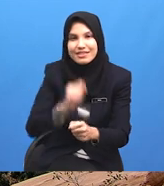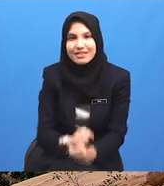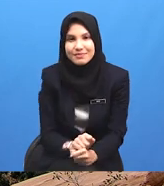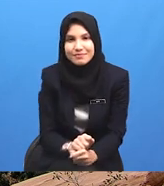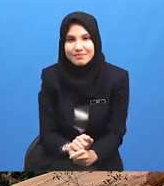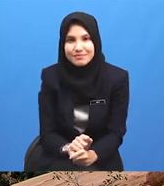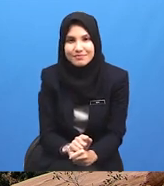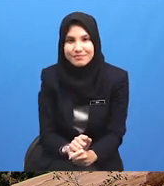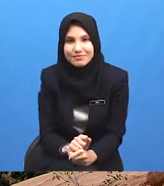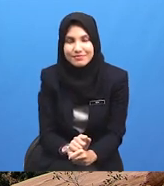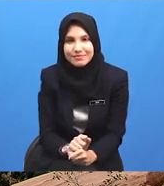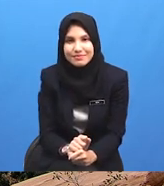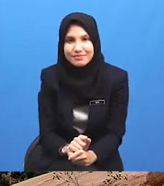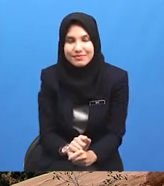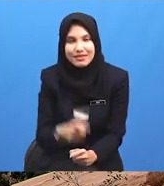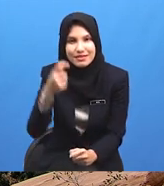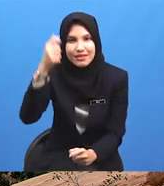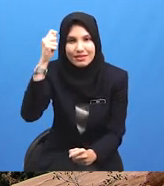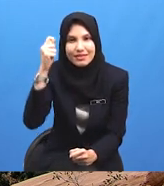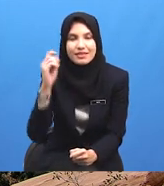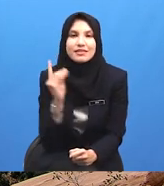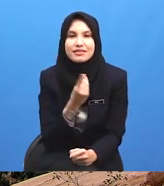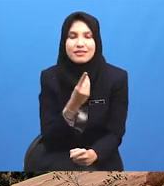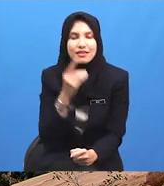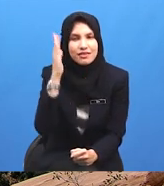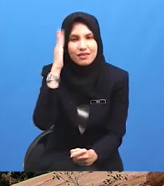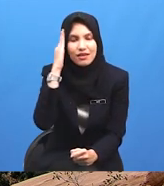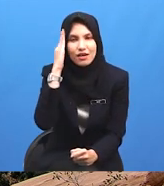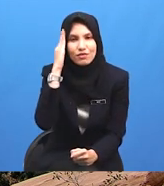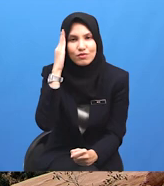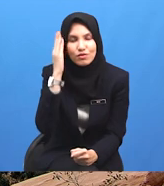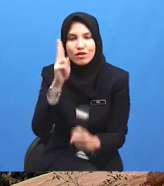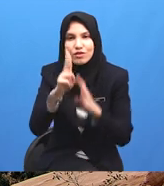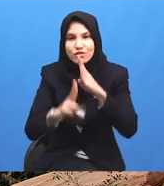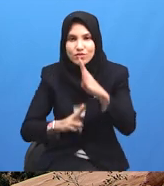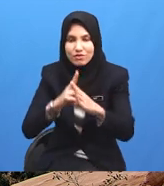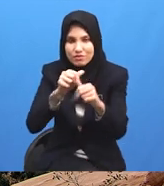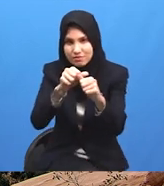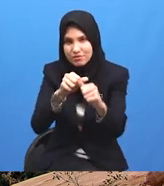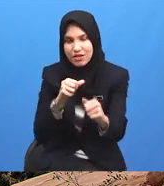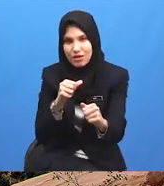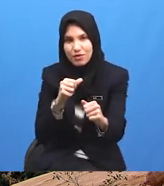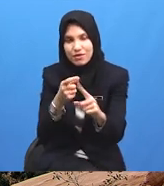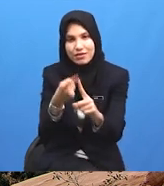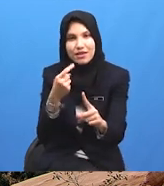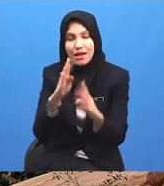kita tahu planet Uranus jauh kan? Bumi di sini. Dan planet Uranus di sini.